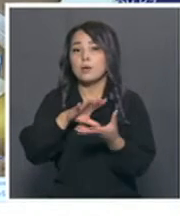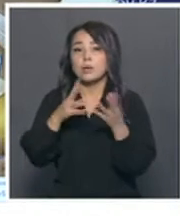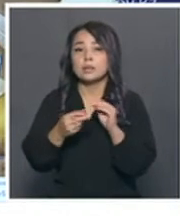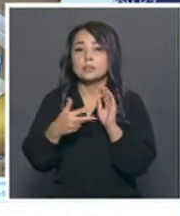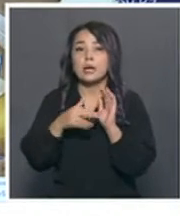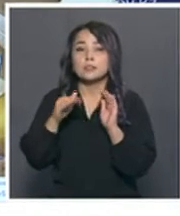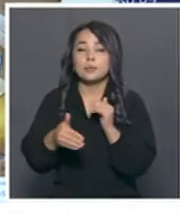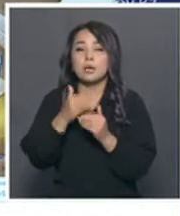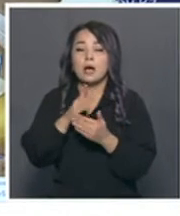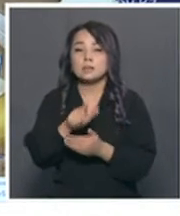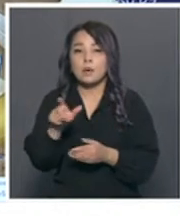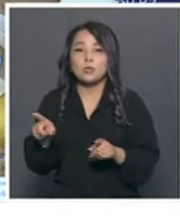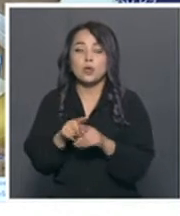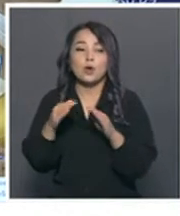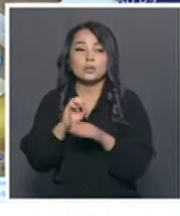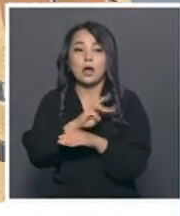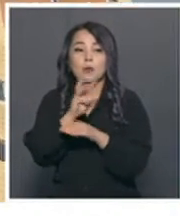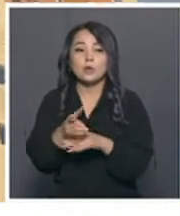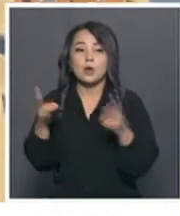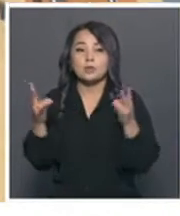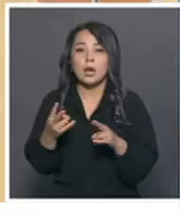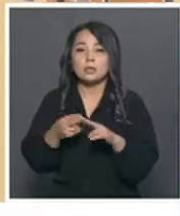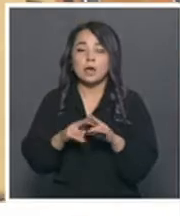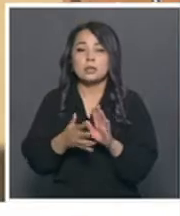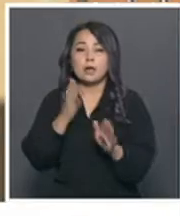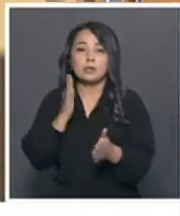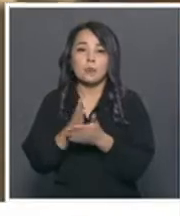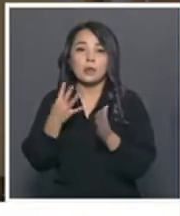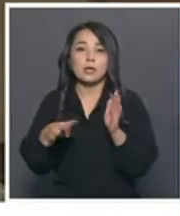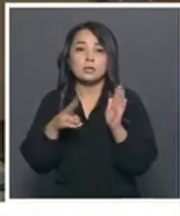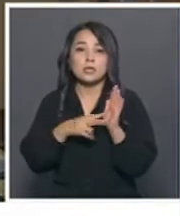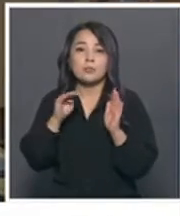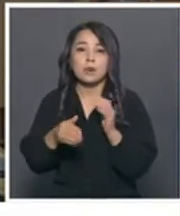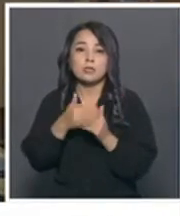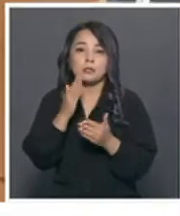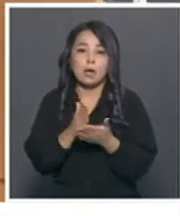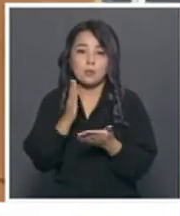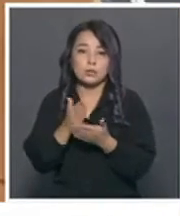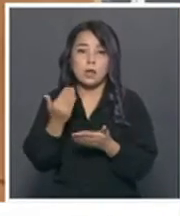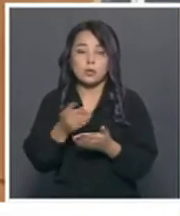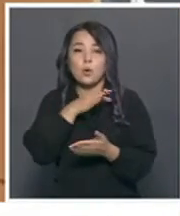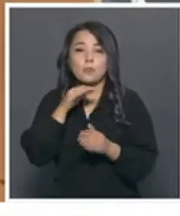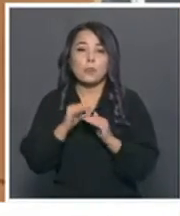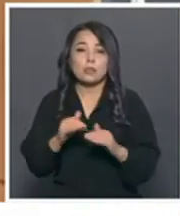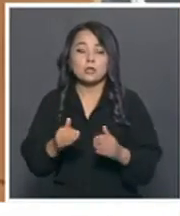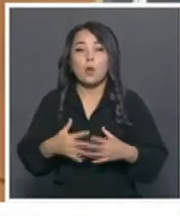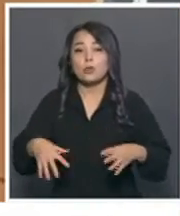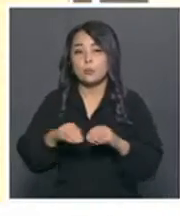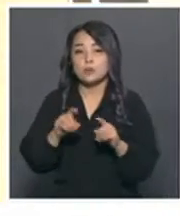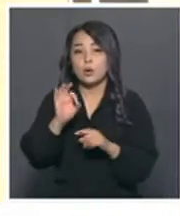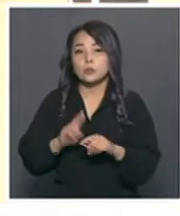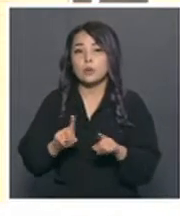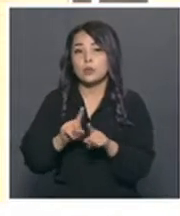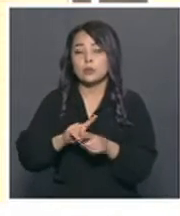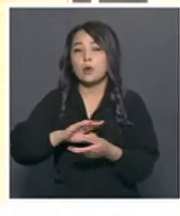8000 азамат үймен қамтылуы тиіс. Ал кезекте тұрғандардың саны 47000-нан асады. Оның қатарында көп балалы отбасылар,